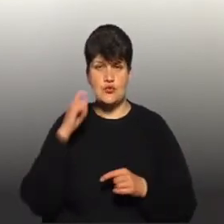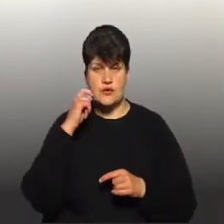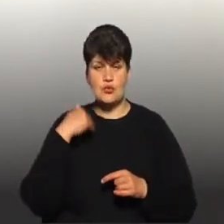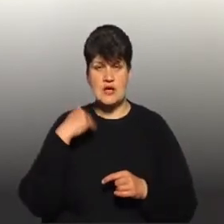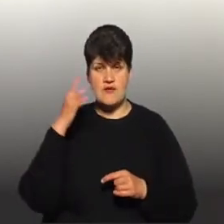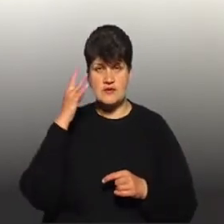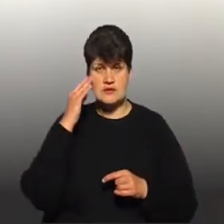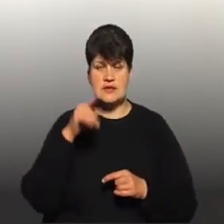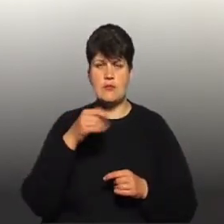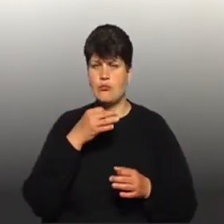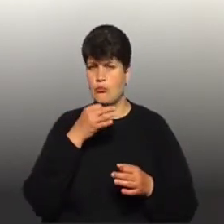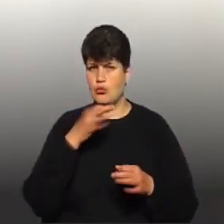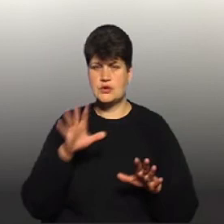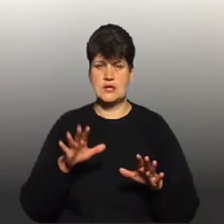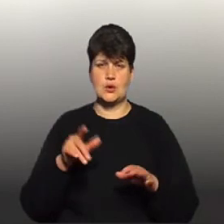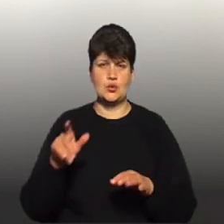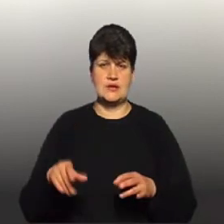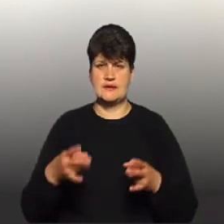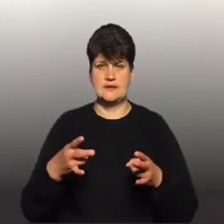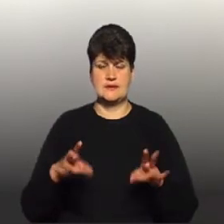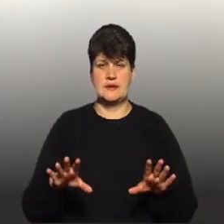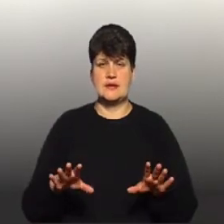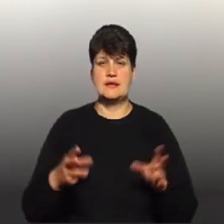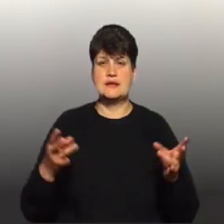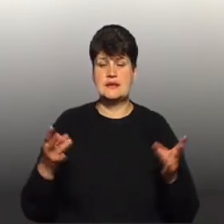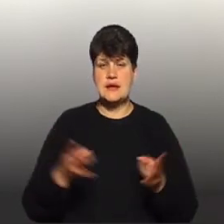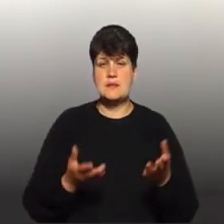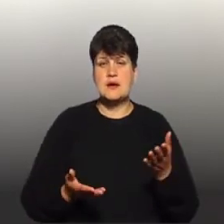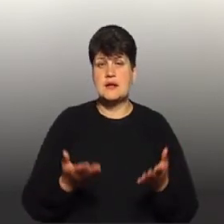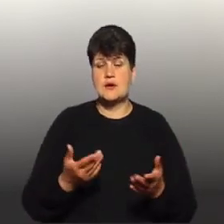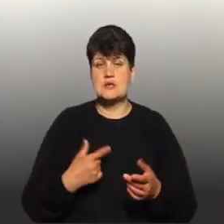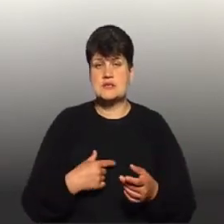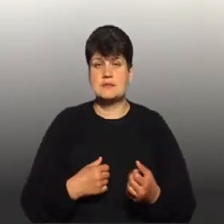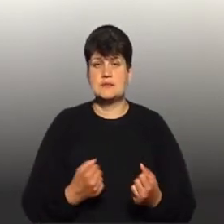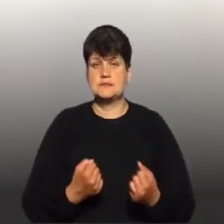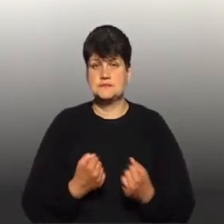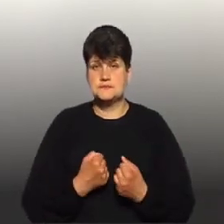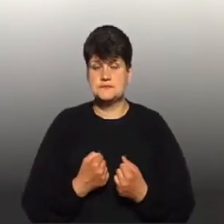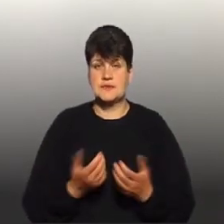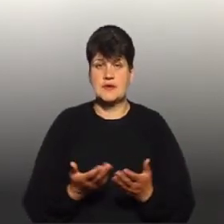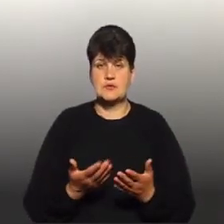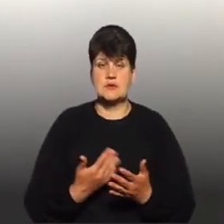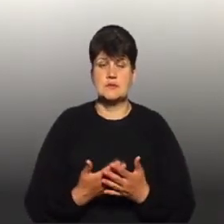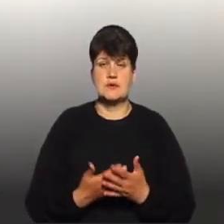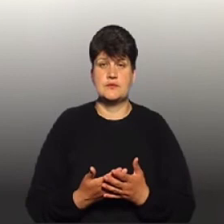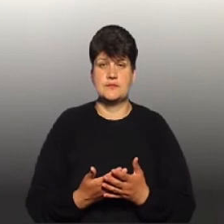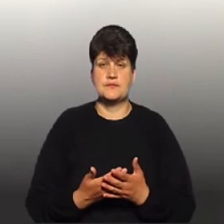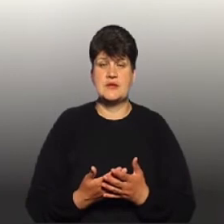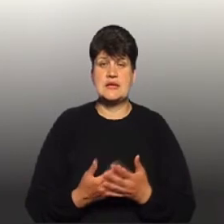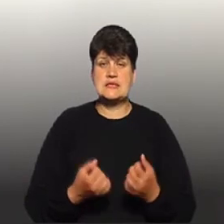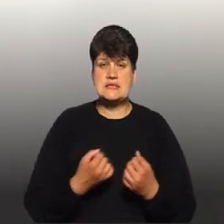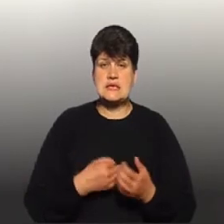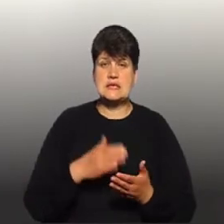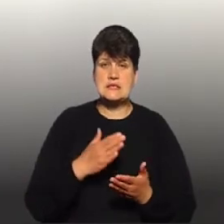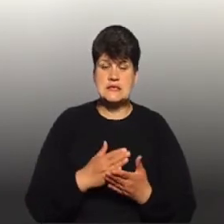не варто. Не варто, все ж таки, треба якось себе убезпечити, все ж таки, напевно, тість захист є щодо масок, які